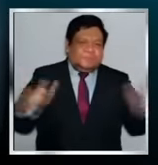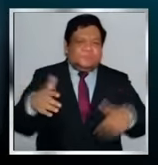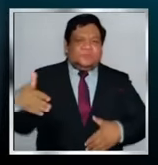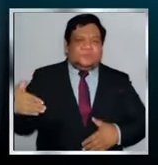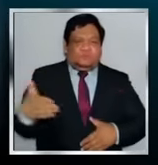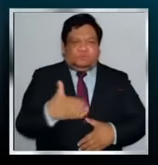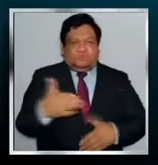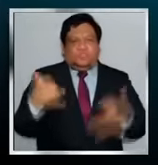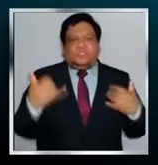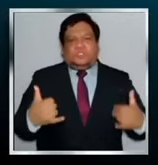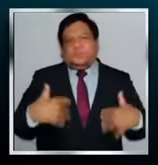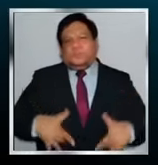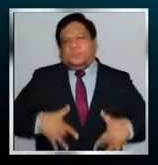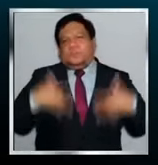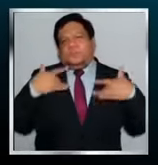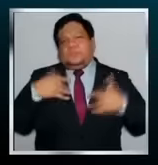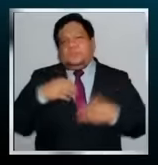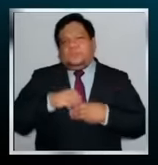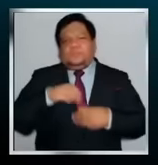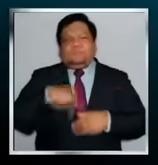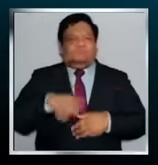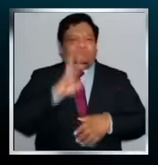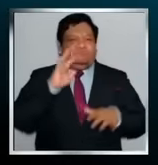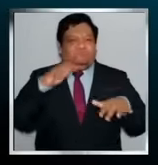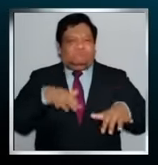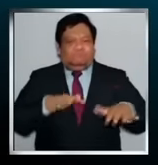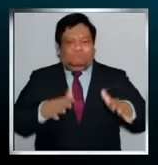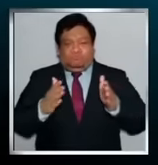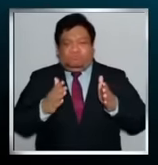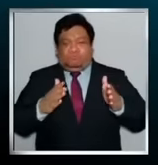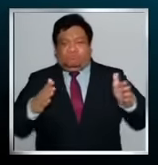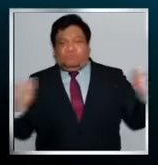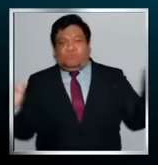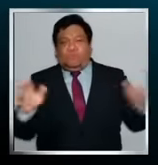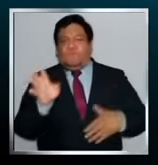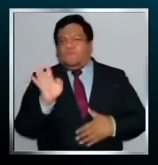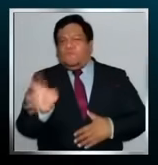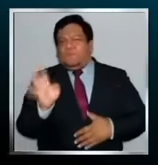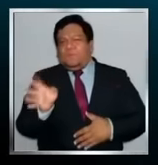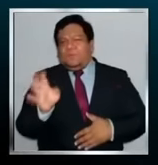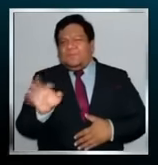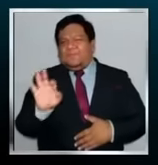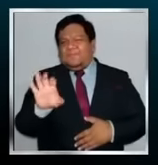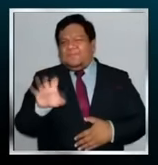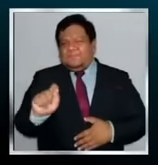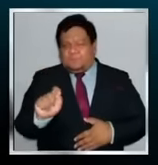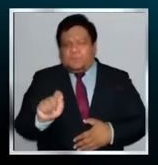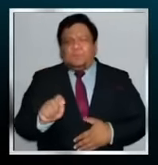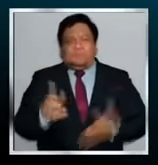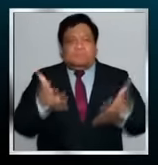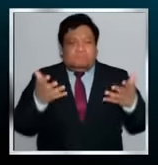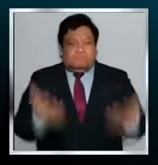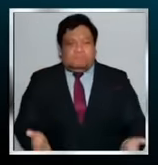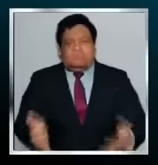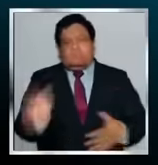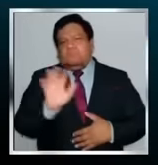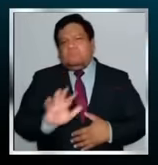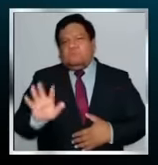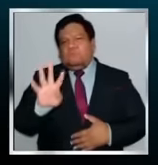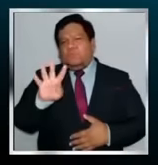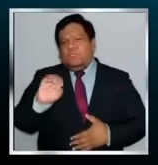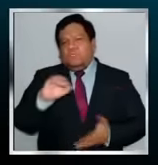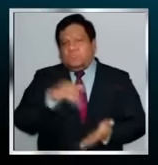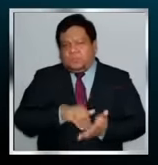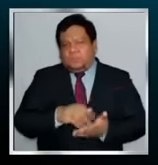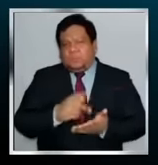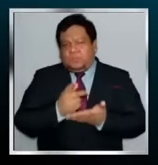karagatan. Maaari sila lumaki ng hanggang 40 talampakan at tumimbang ng halos 40 tonelada. Kung mga apex predator